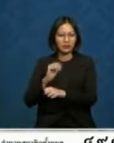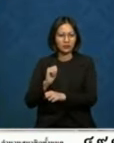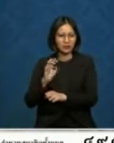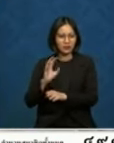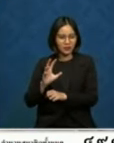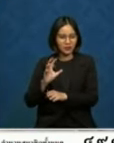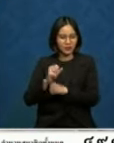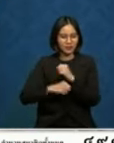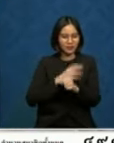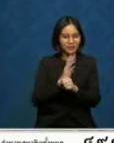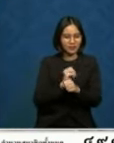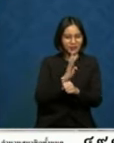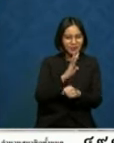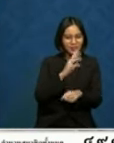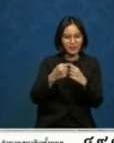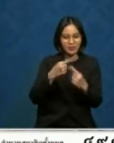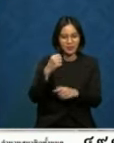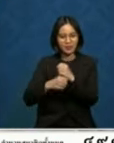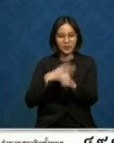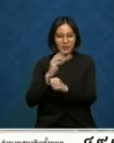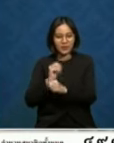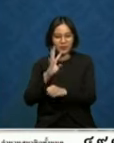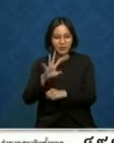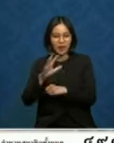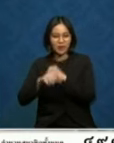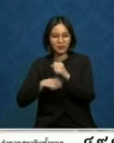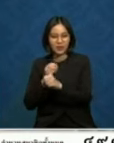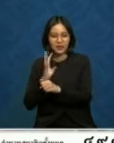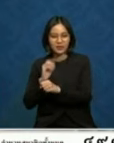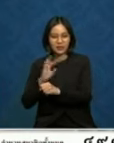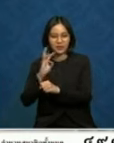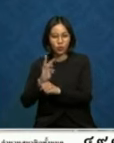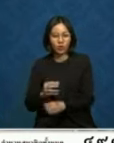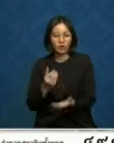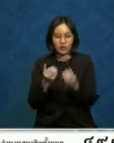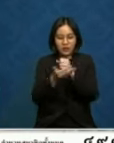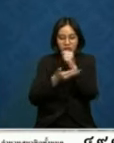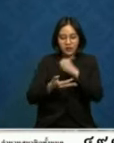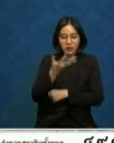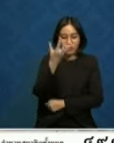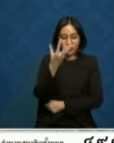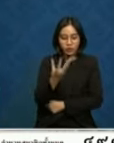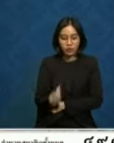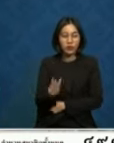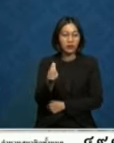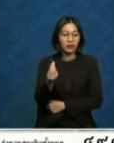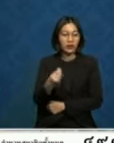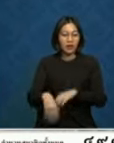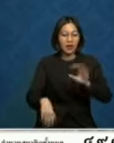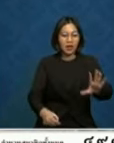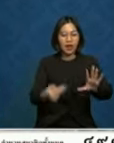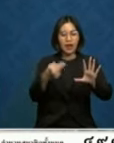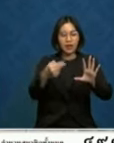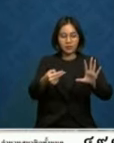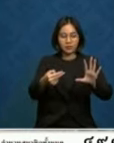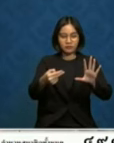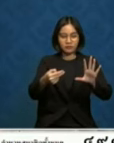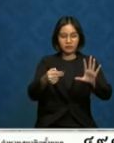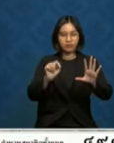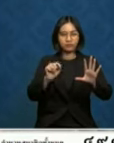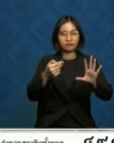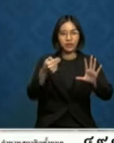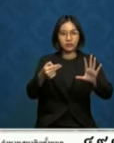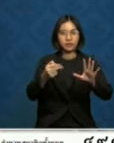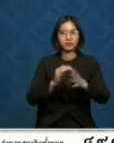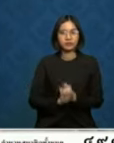า44มาถึงปี45 46ยาเสพติดเหลือเพียง 50,000 คดีเท่านั้นครับท่านประธ